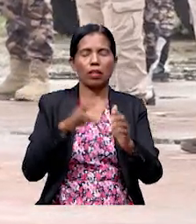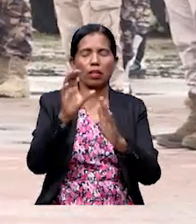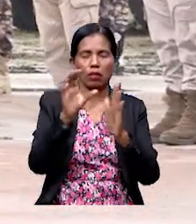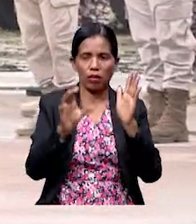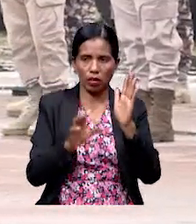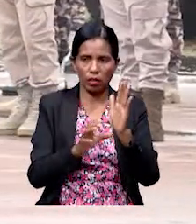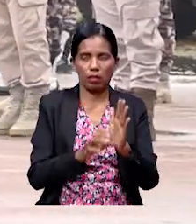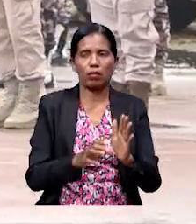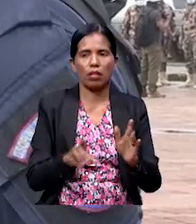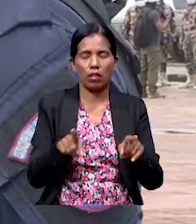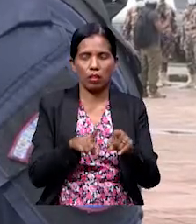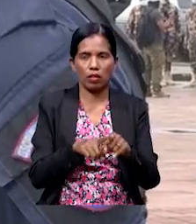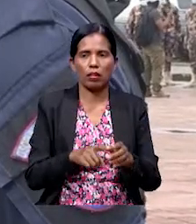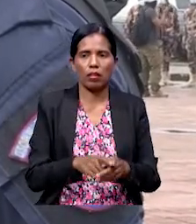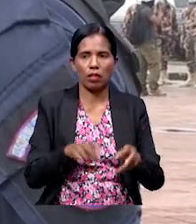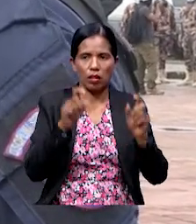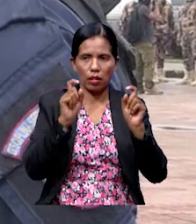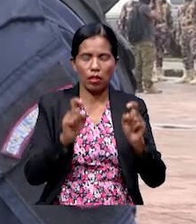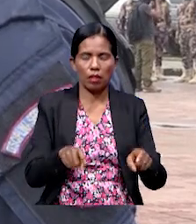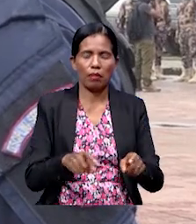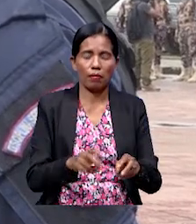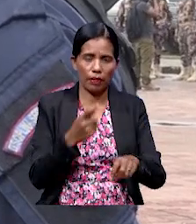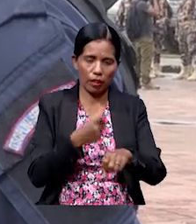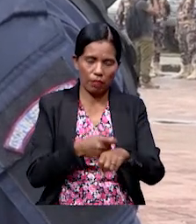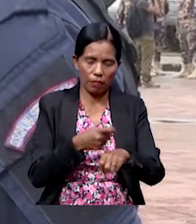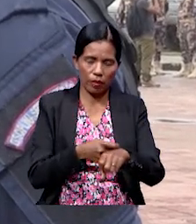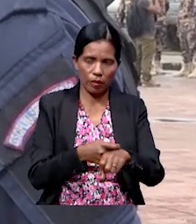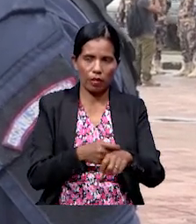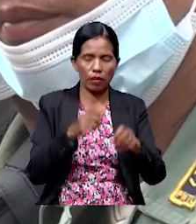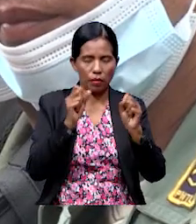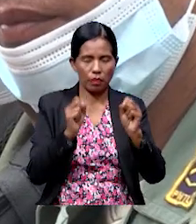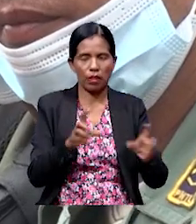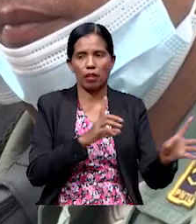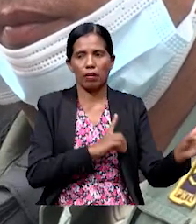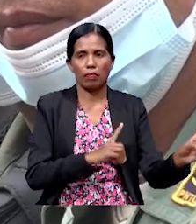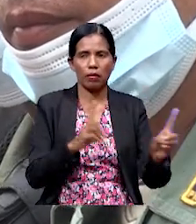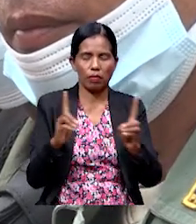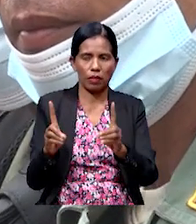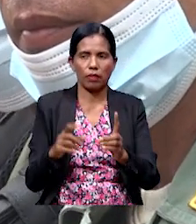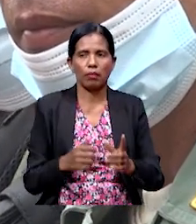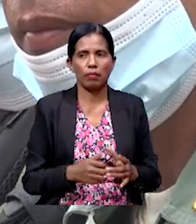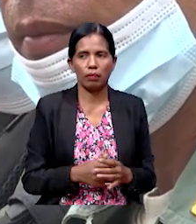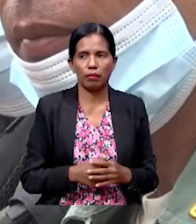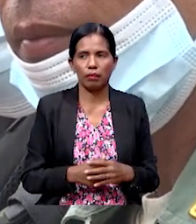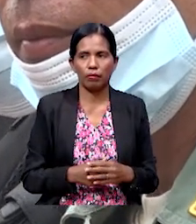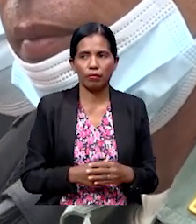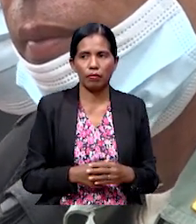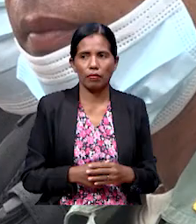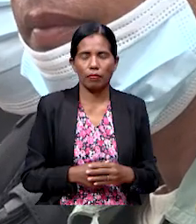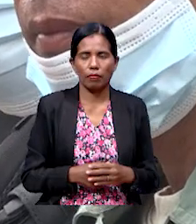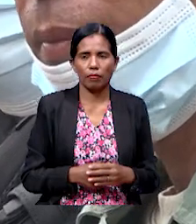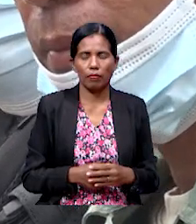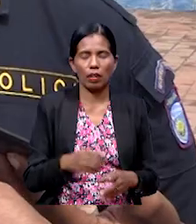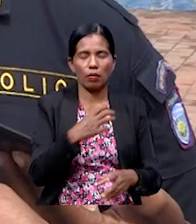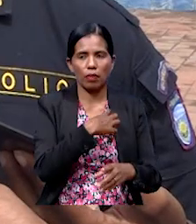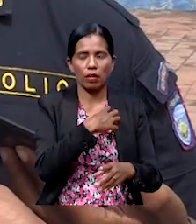selu. Ebe tempu atau bele implementa lehernya. Maka komando sempre rus. Tantu